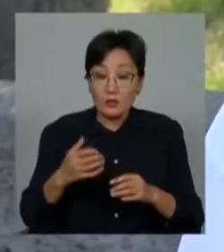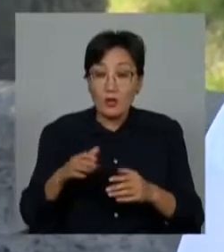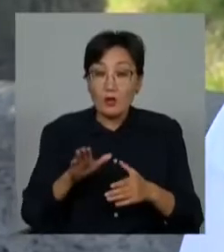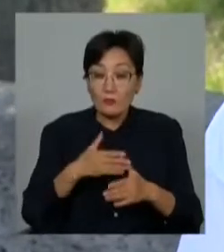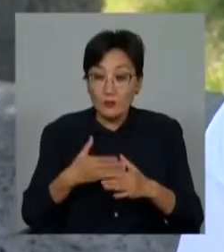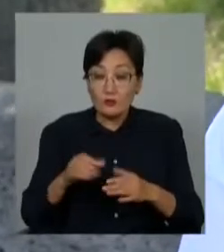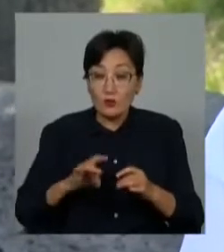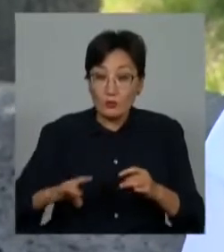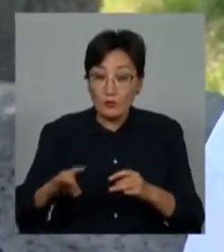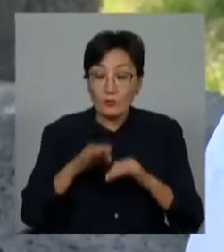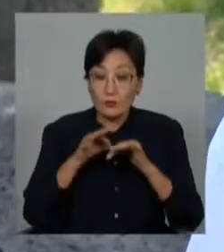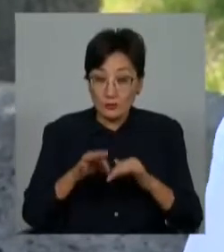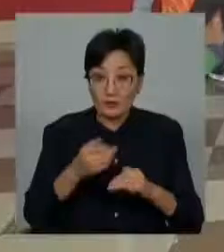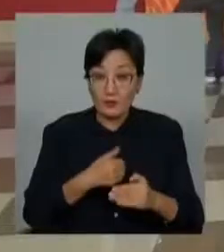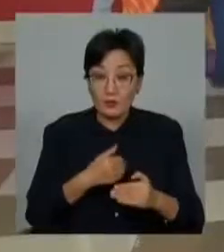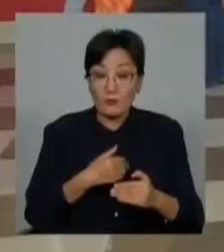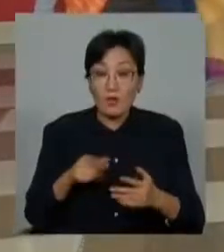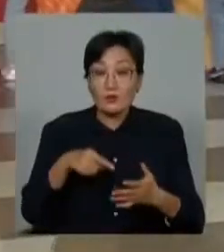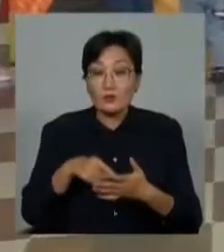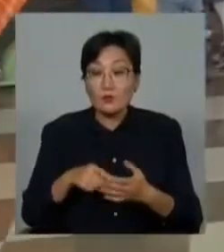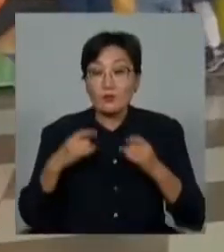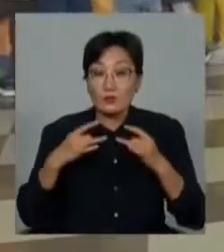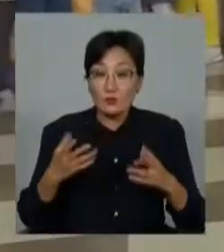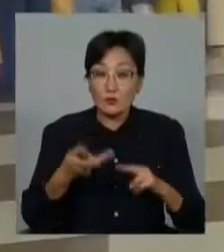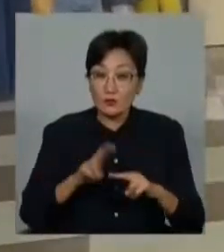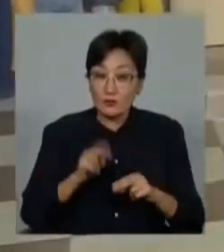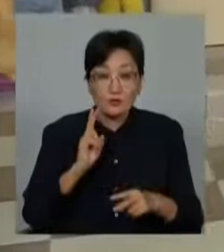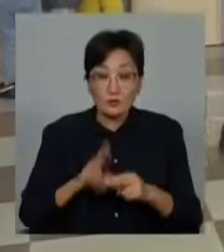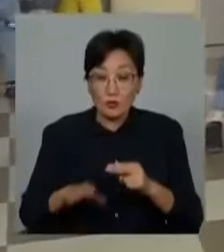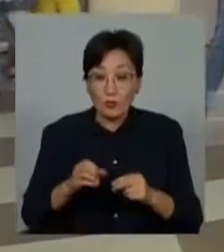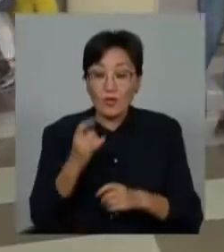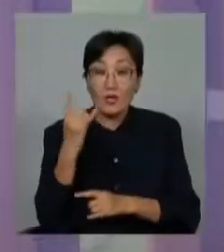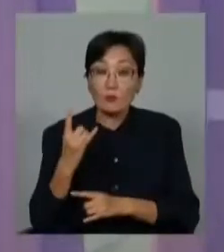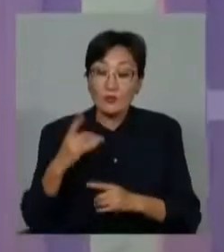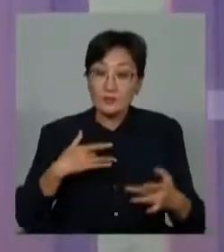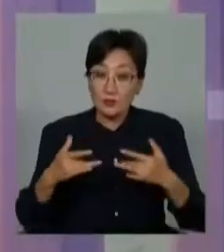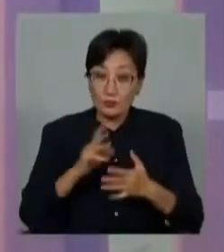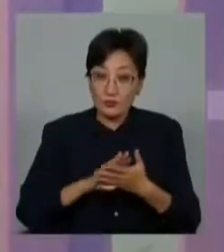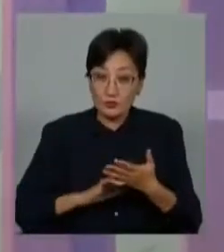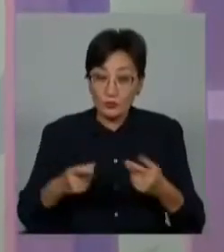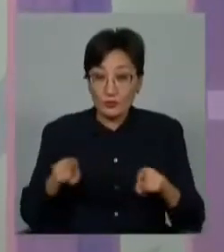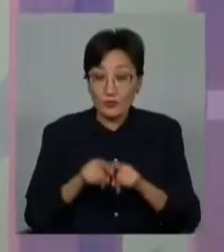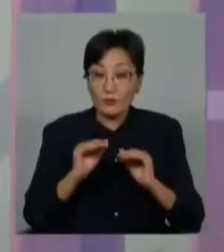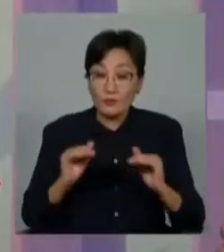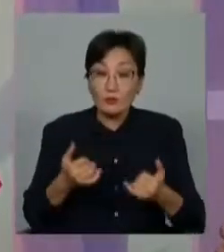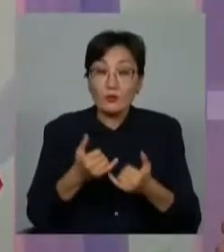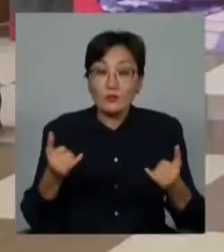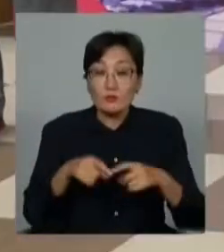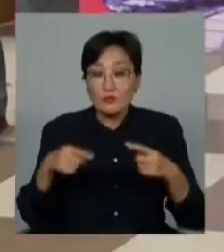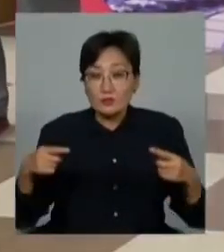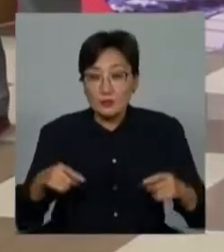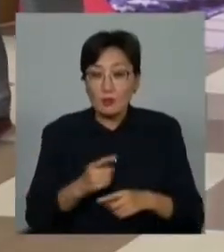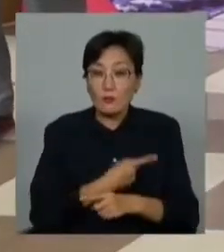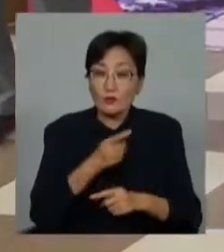аудан араларында да бірге болып тұрғанын қалаймыз. Қаладағы мереке мұнымен толастамай қуыршақ театрында да жалғасты. Мұнда балаларға арналған түрлі